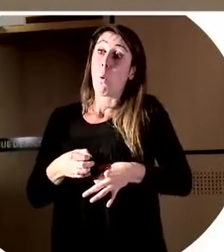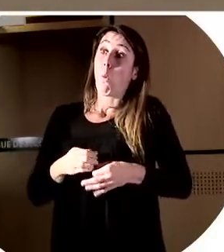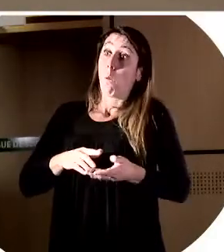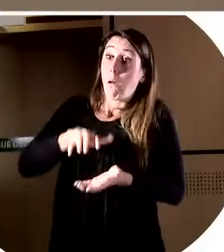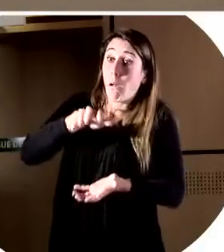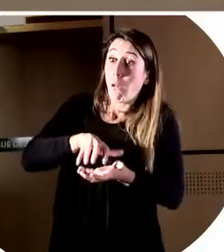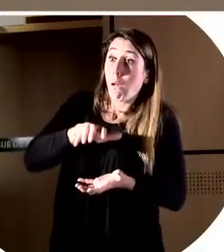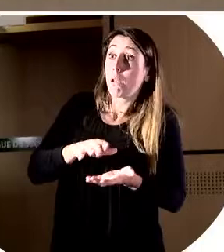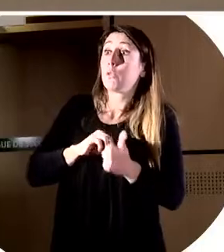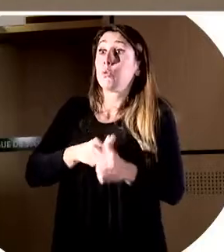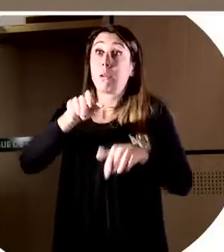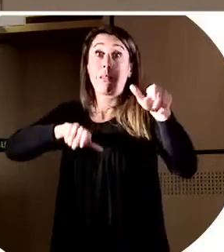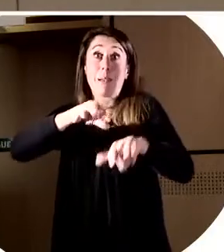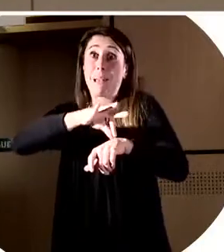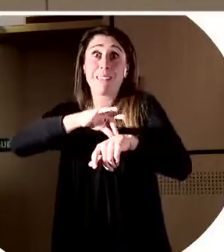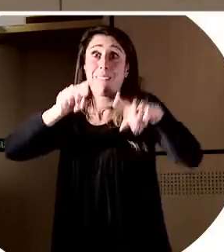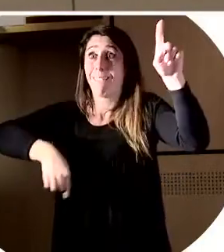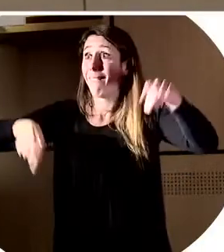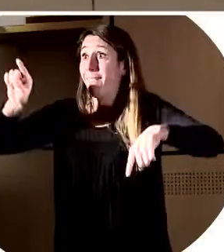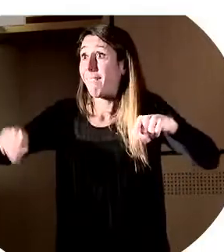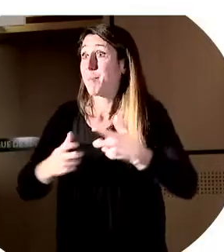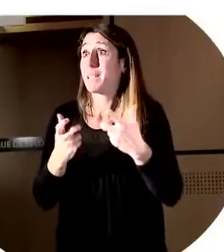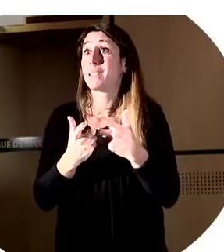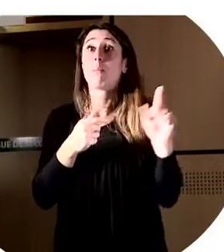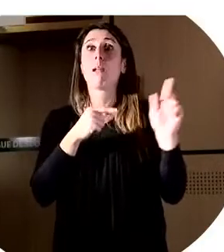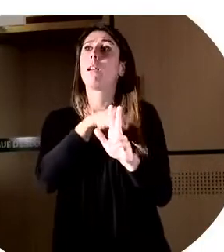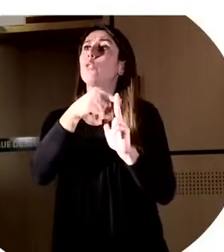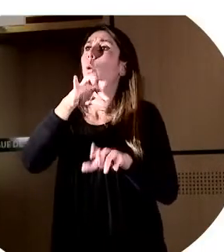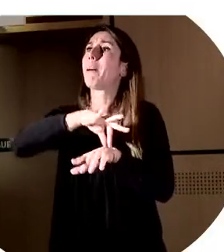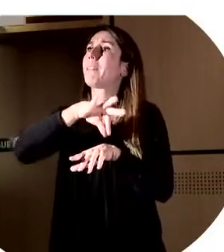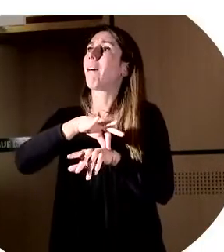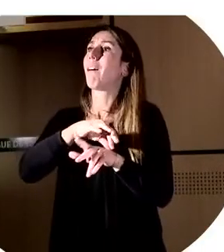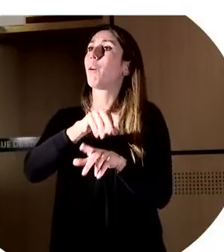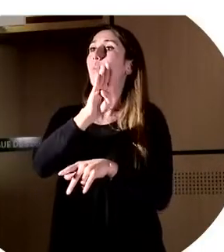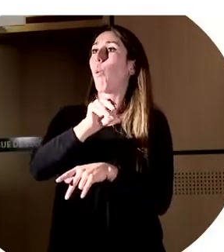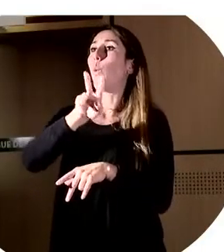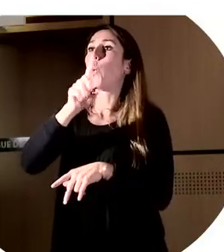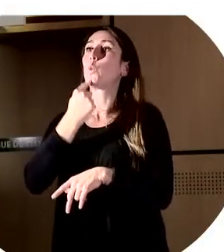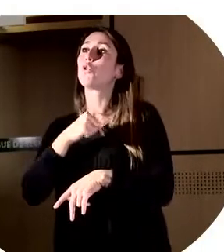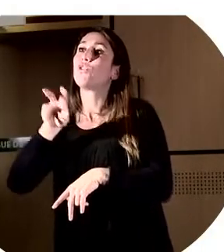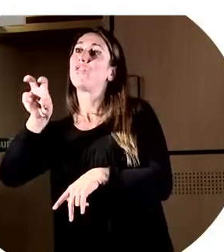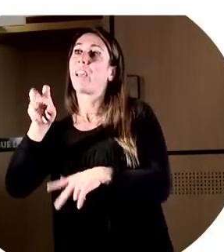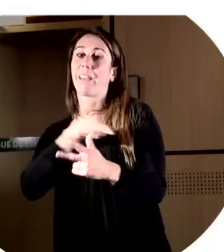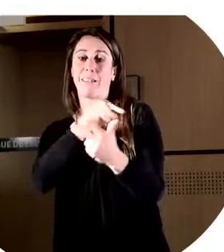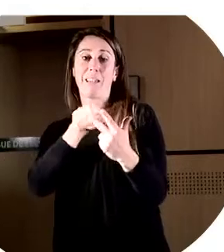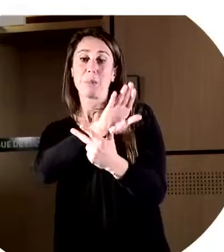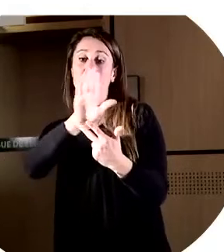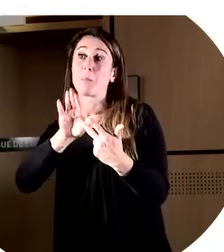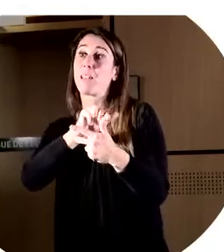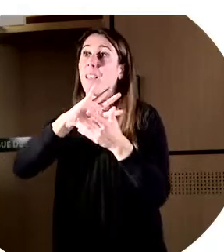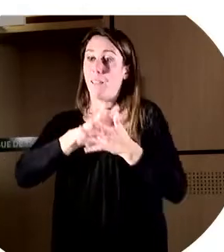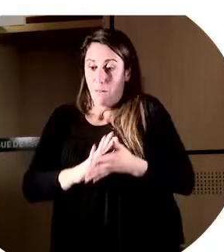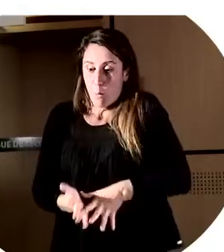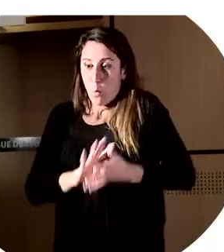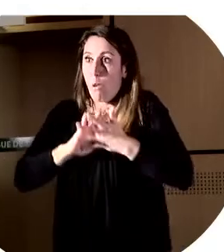patients. Si vous prenez 3 patients ici en bleu, rouge et vert, vous voyez des évolutions qui sont très différentes.